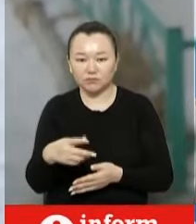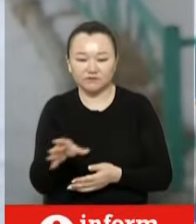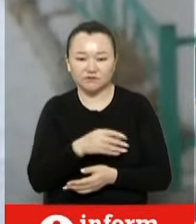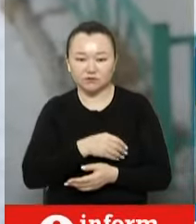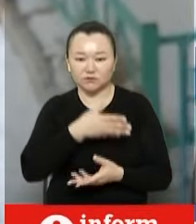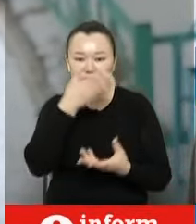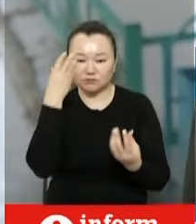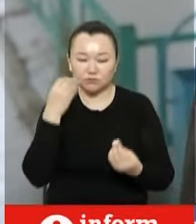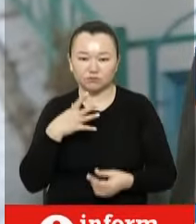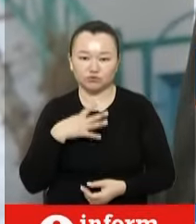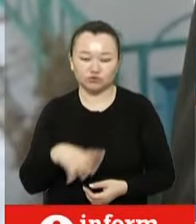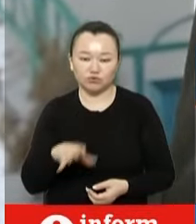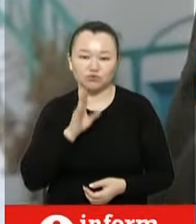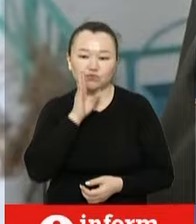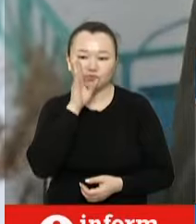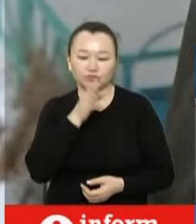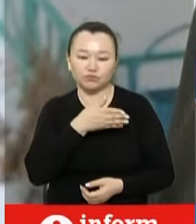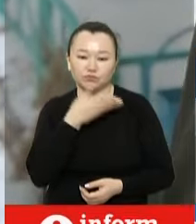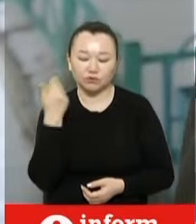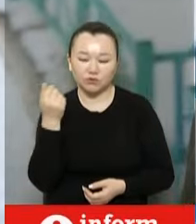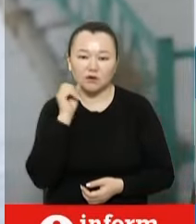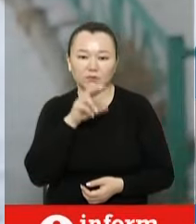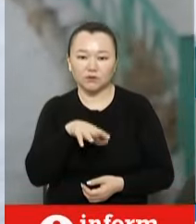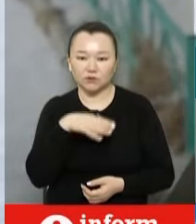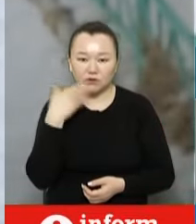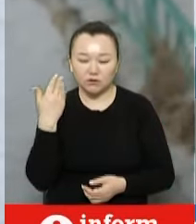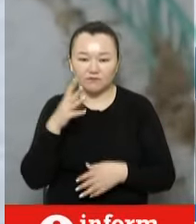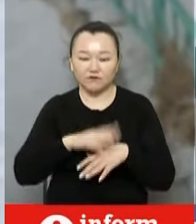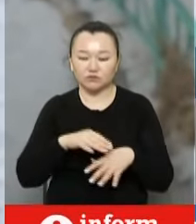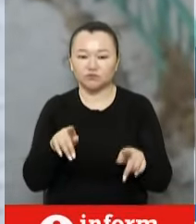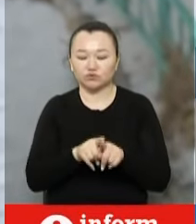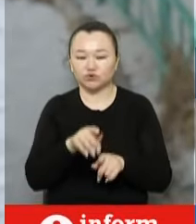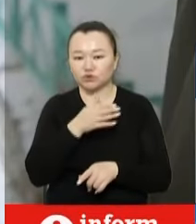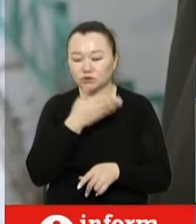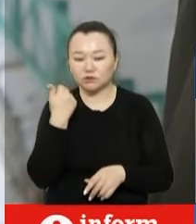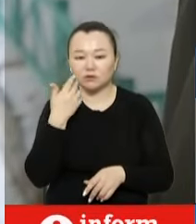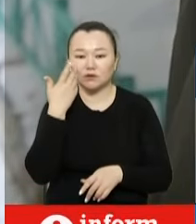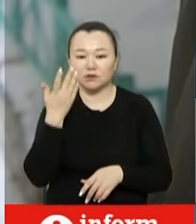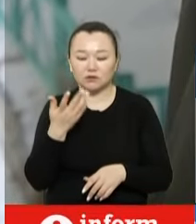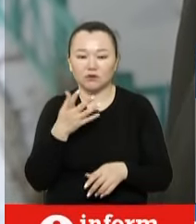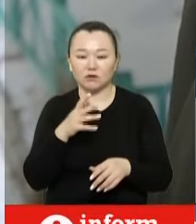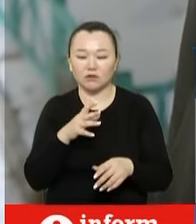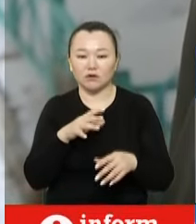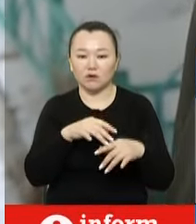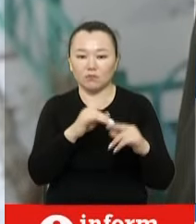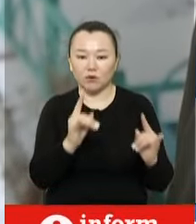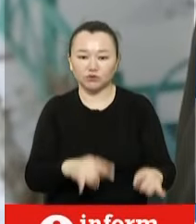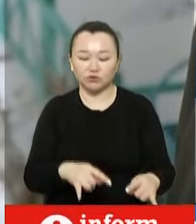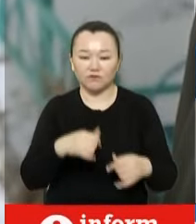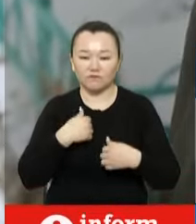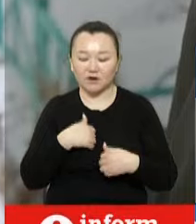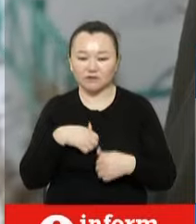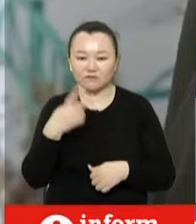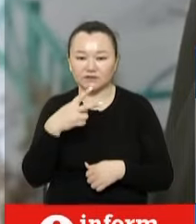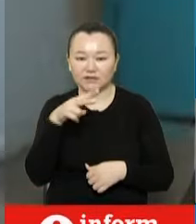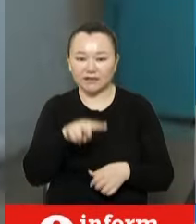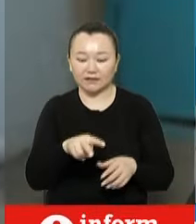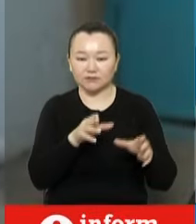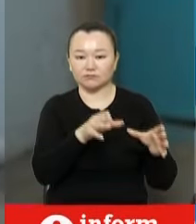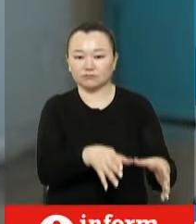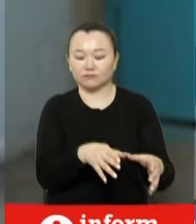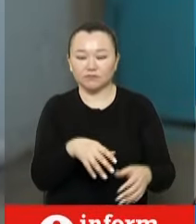нету, в обед нету, вечером тоже нет. Ну когда вот бачок стоит в ванной 20-литровый.